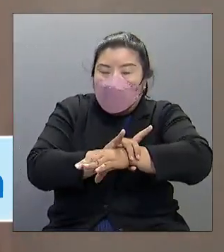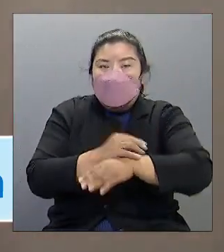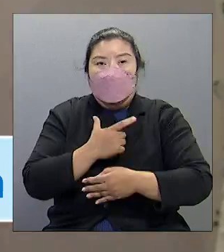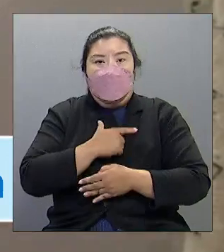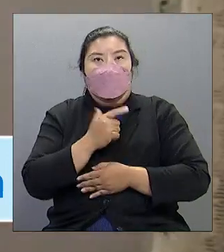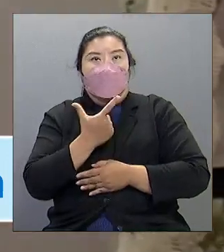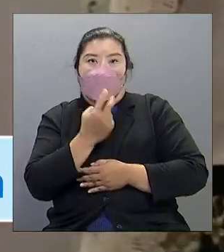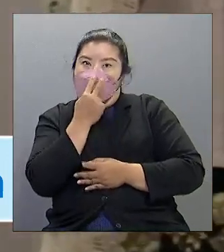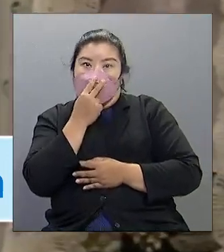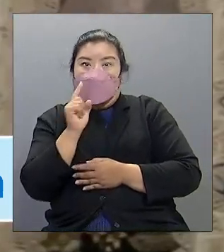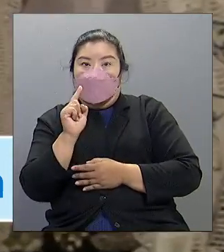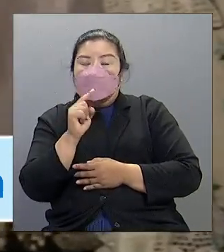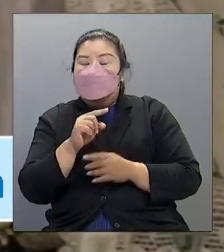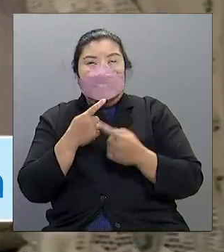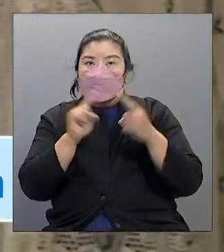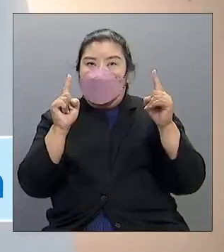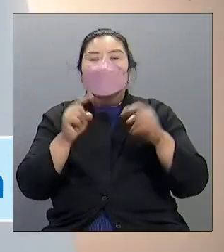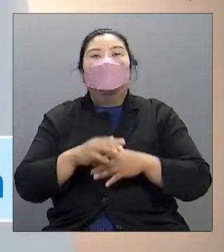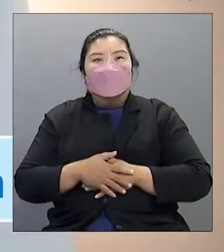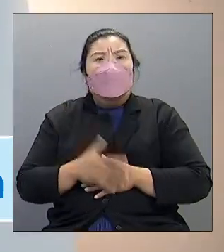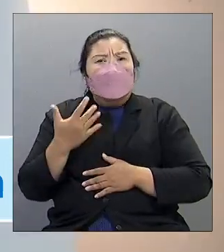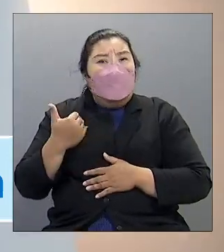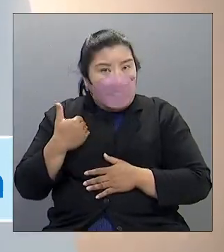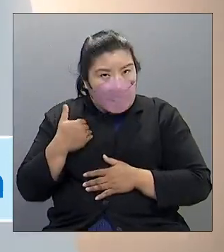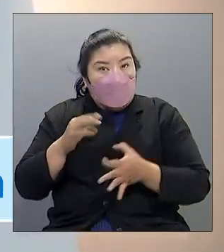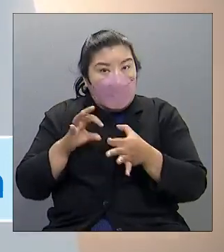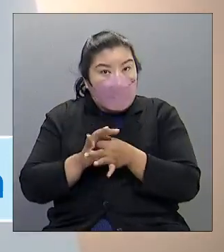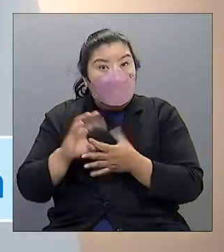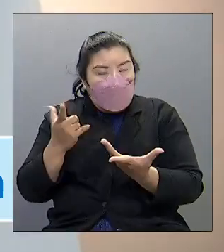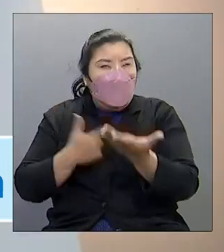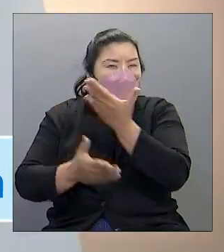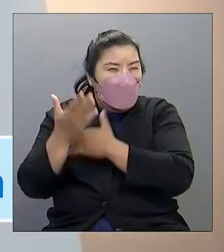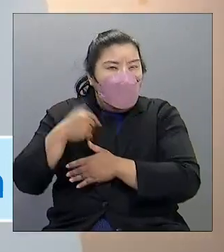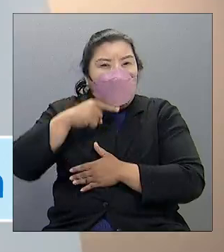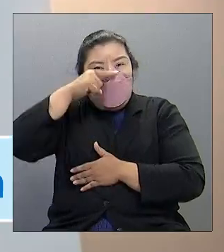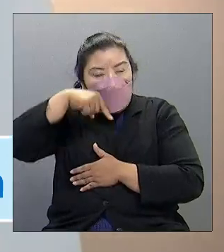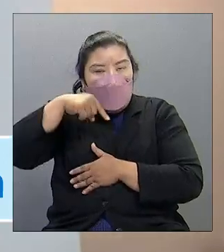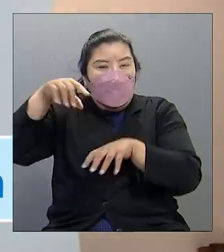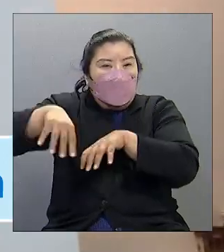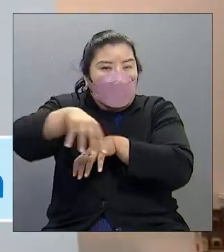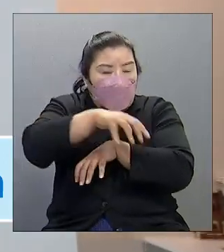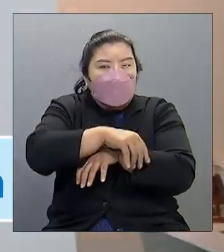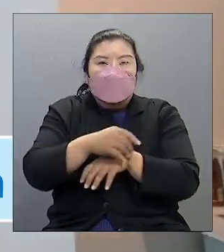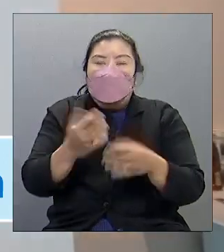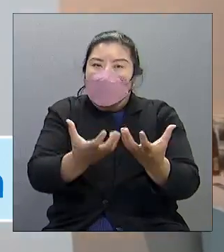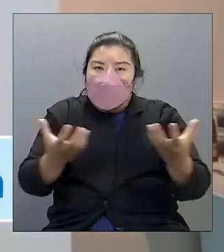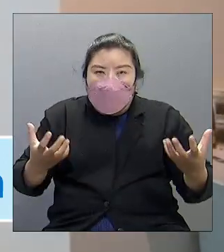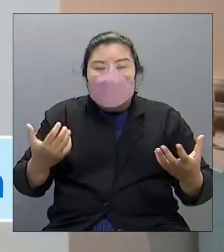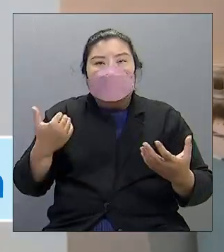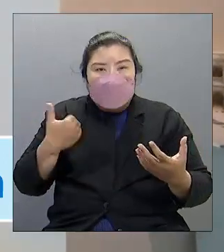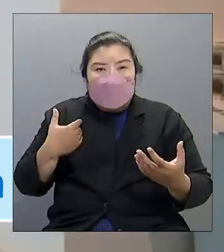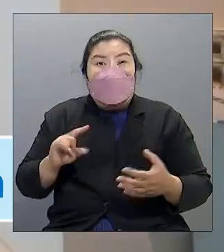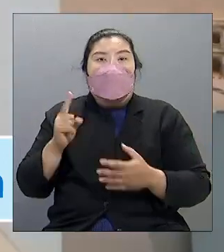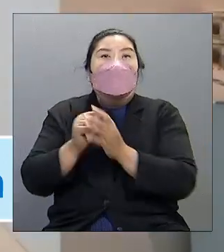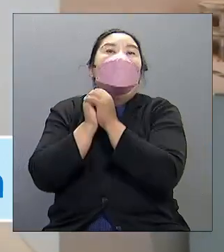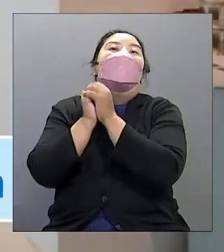กได้ยากข้ทกวอังยังแดงถงสถาพัธยกรมค์ของบ้านเรื่อนและ็อาคารจำลองที่ถายทอดมาจากประเทศ